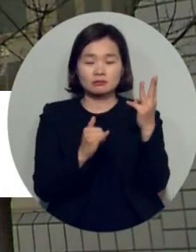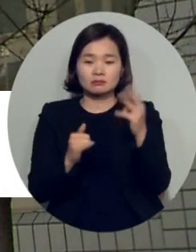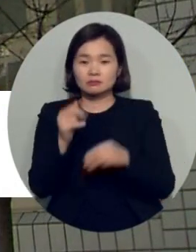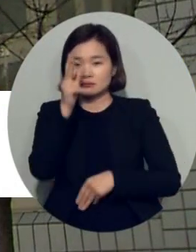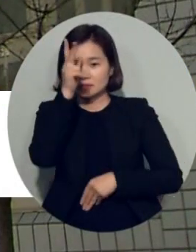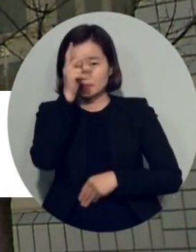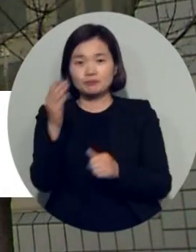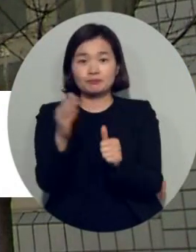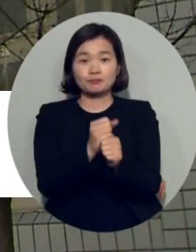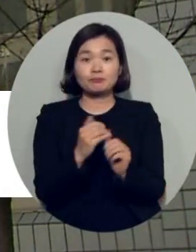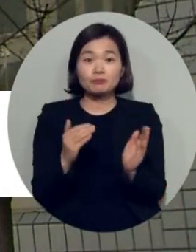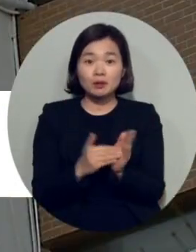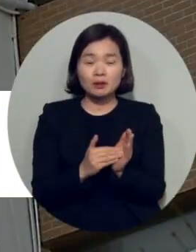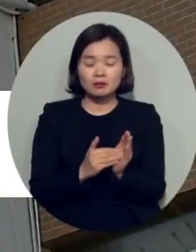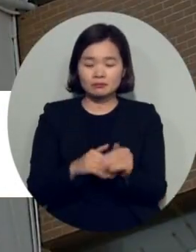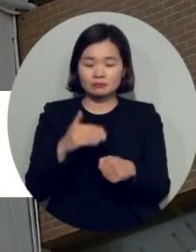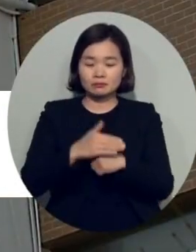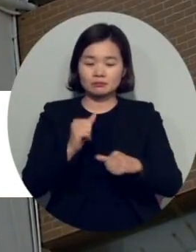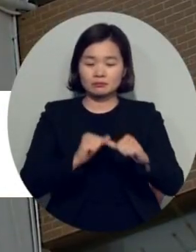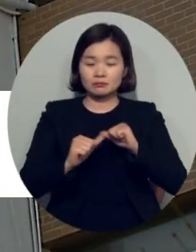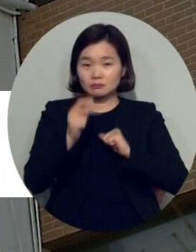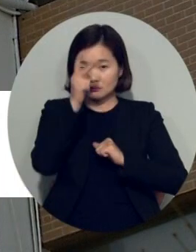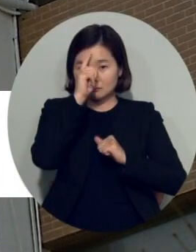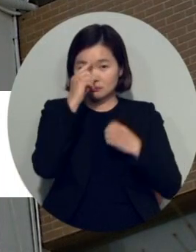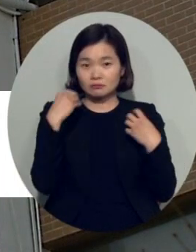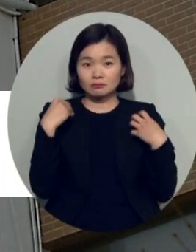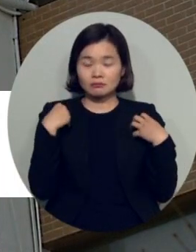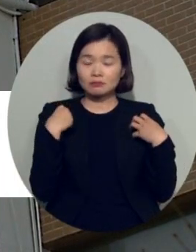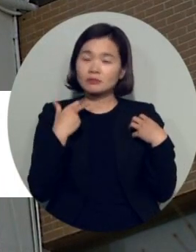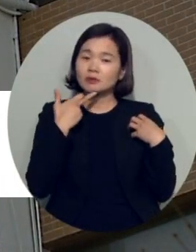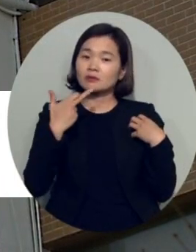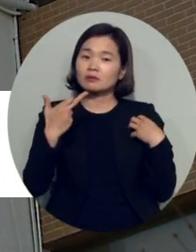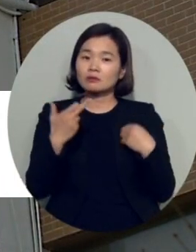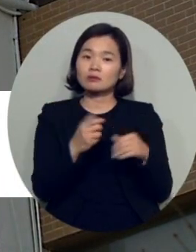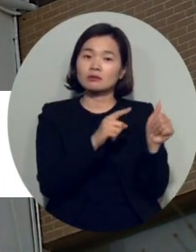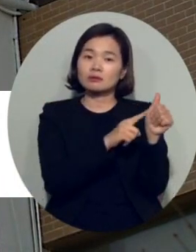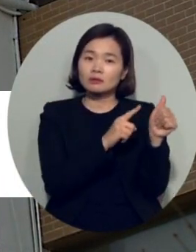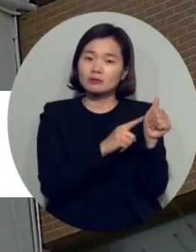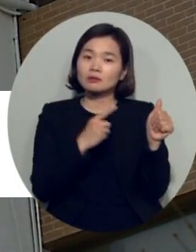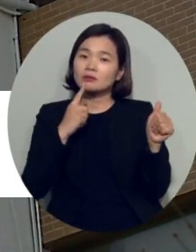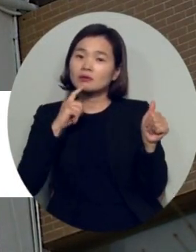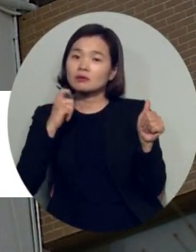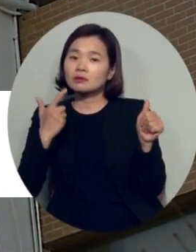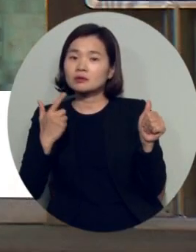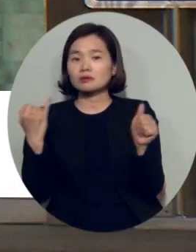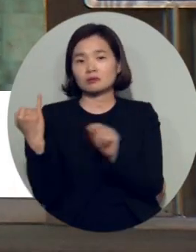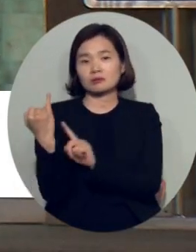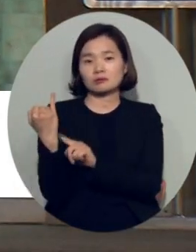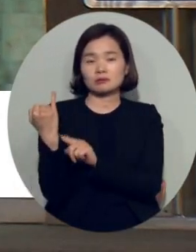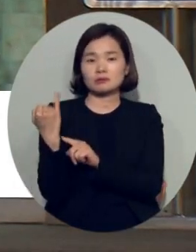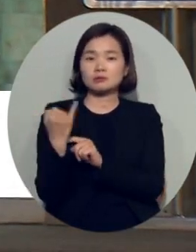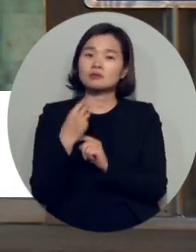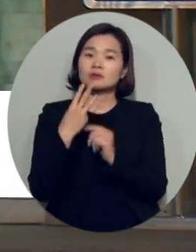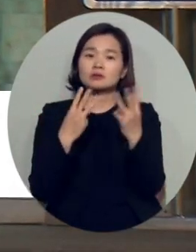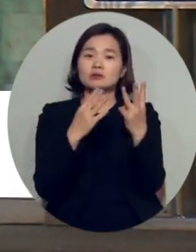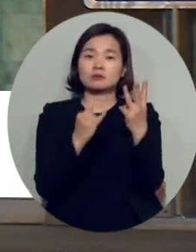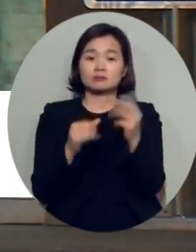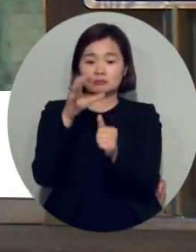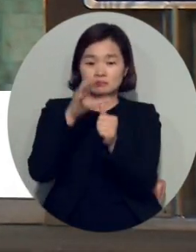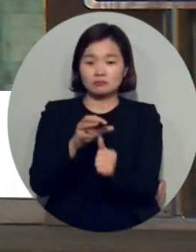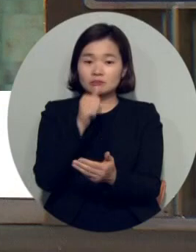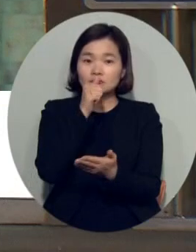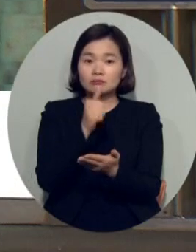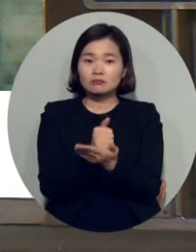경찰에 붙잡혔습니다. 대구 수성경찰서는 17살 A군과 16살 B양 등 3명을 감금 등